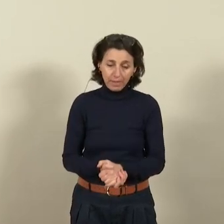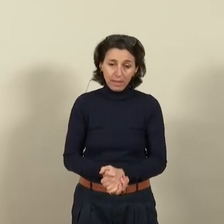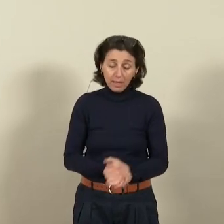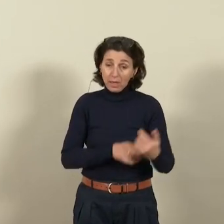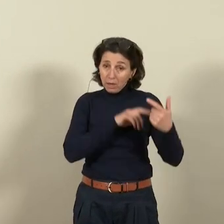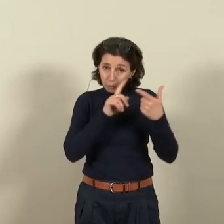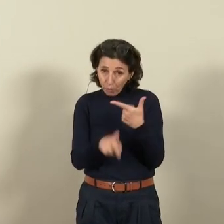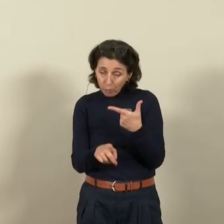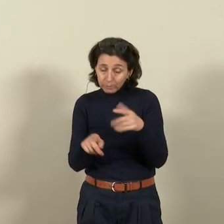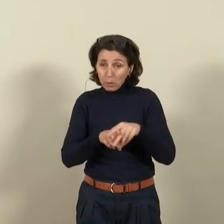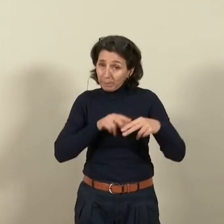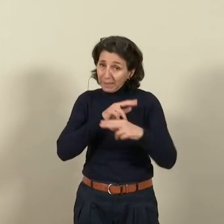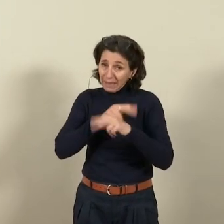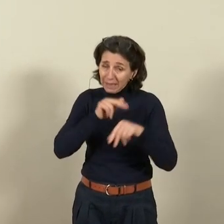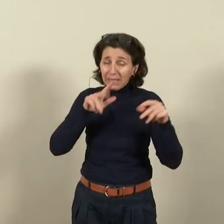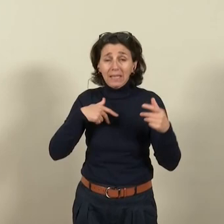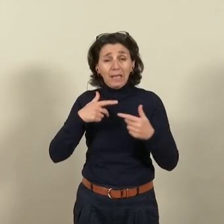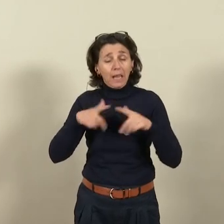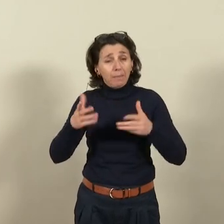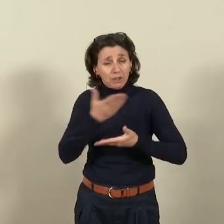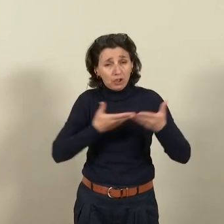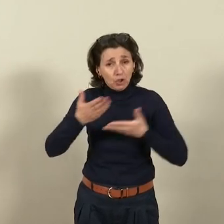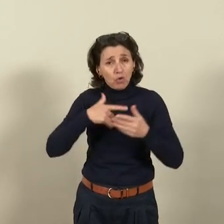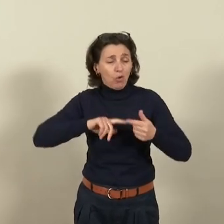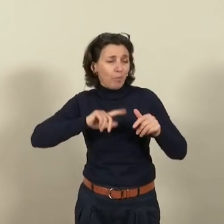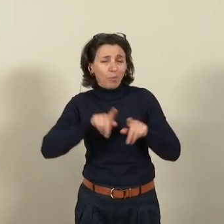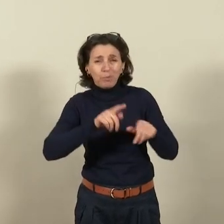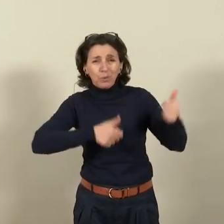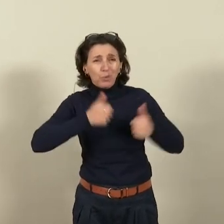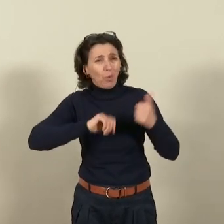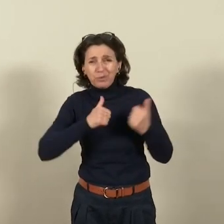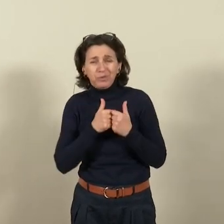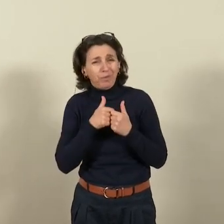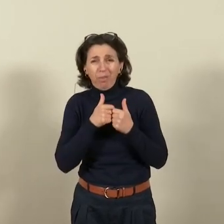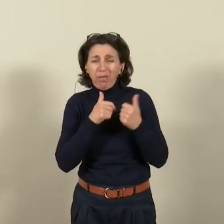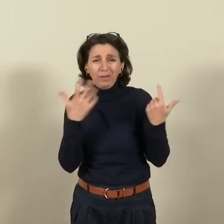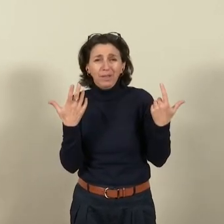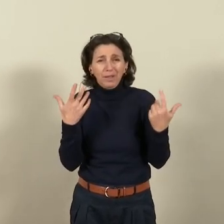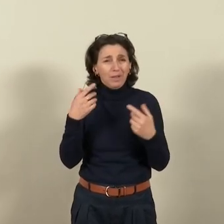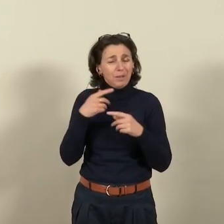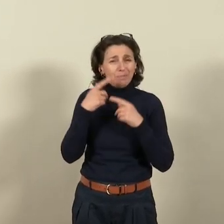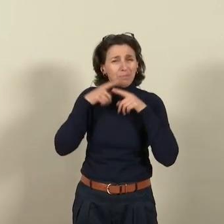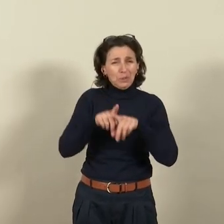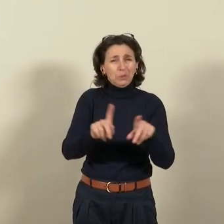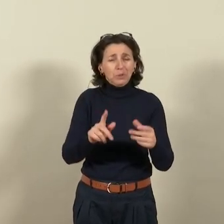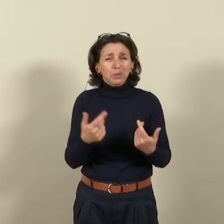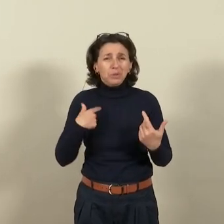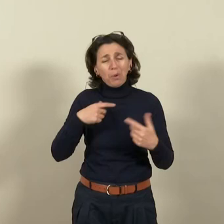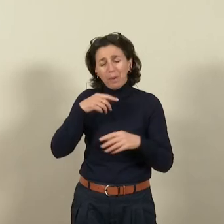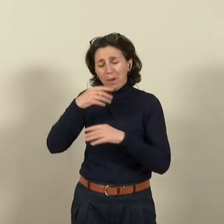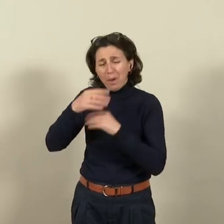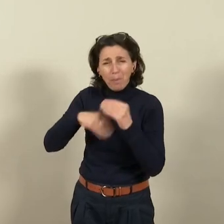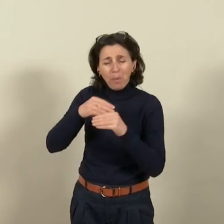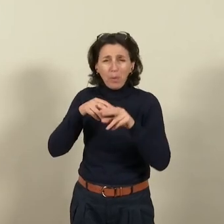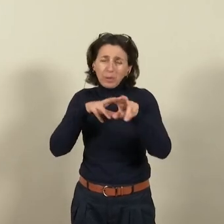constitue une concurrence déloyale pour les agriculteurs et agricultrices qui contribue à ne pas protéger la paysannerie du monde entier et encourage les